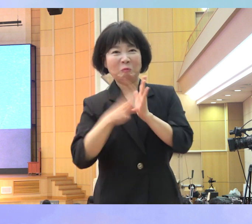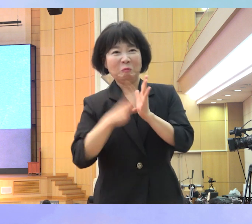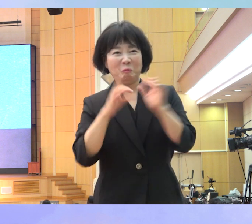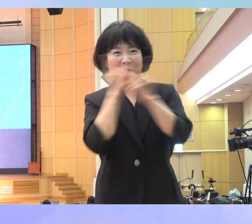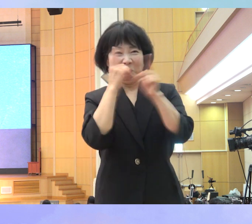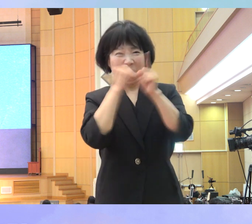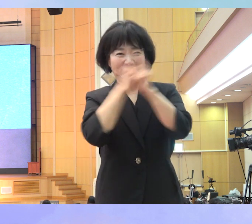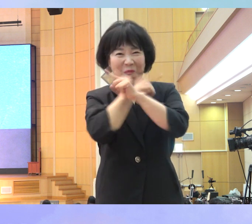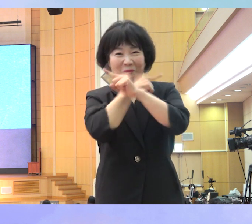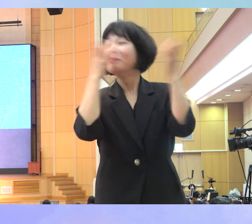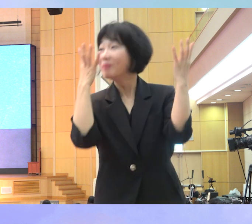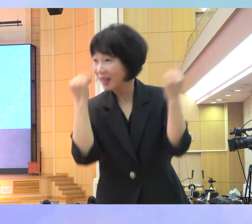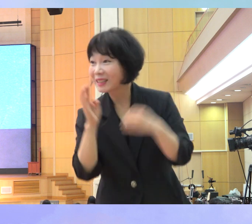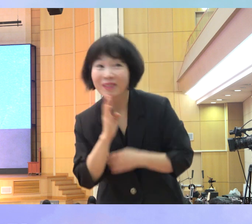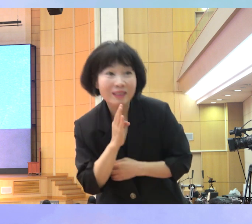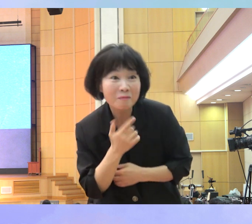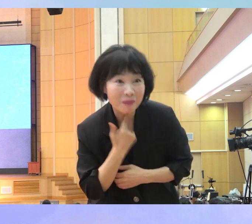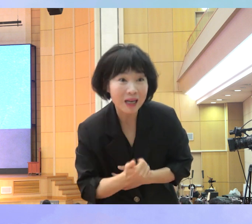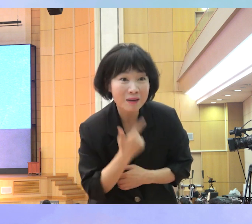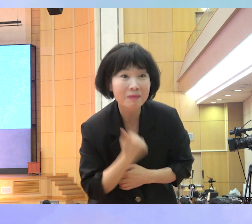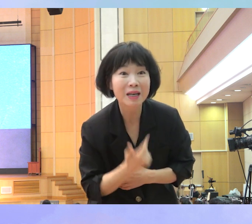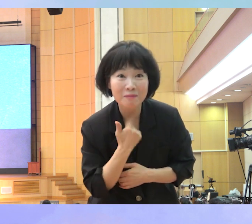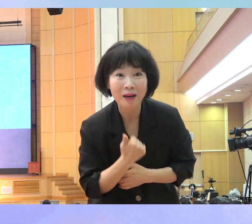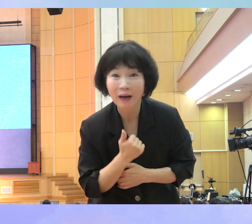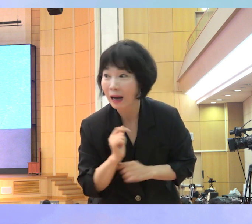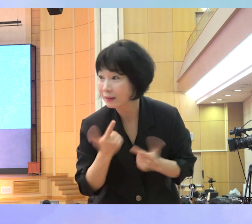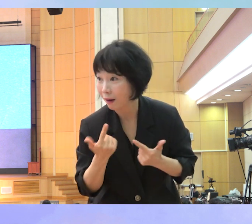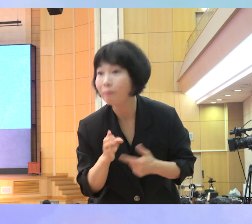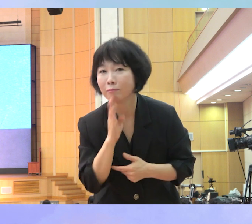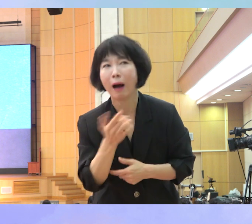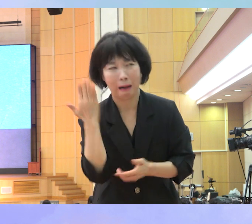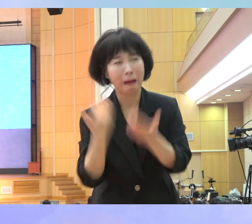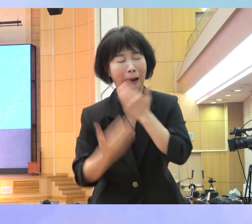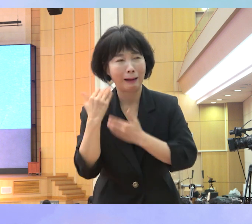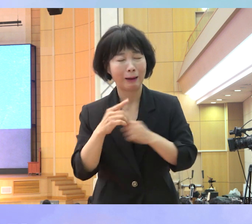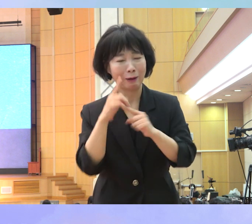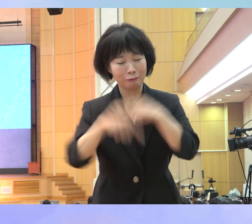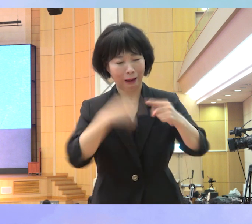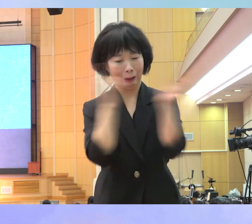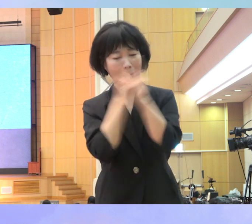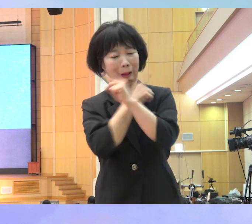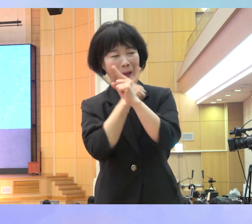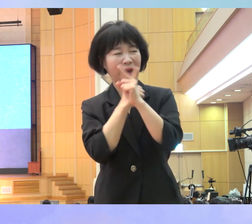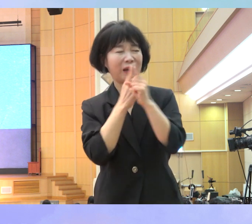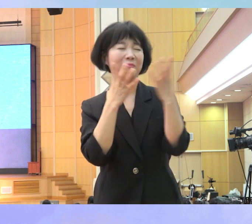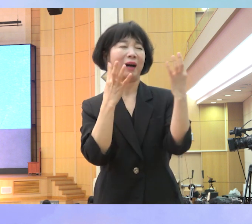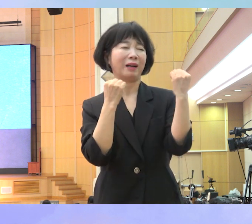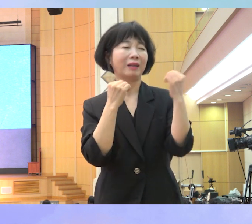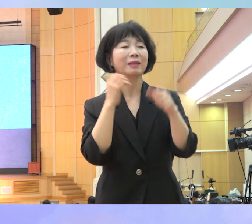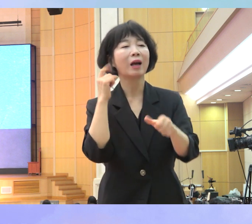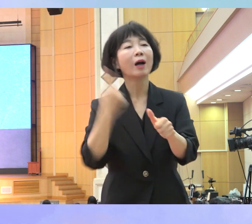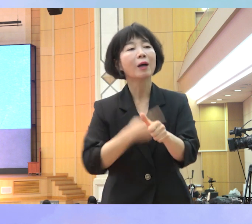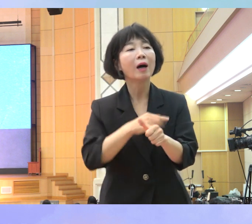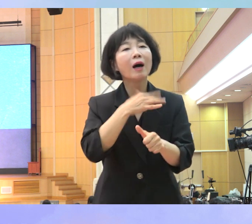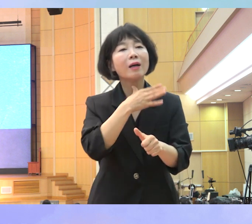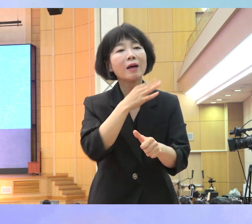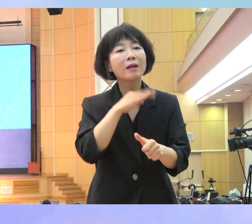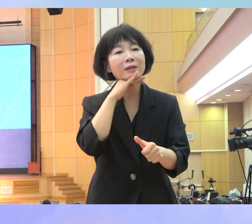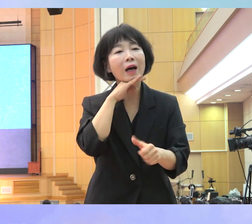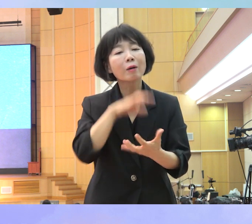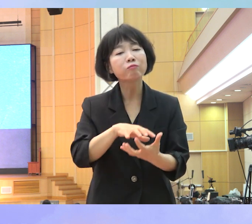배우는 거예요. 그런데 그 아이가 자라나고 배우고 깨닫고 그렇게 어른이 되면 이제는 어떤 언어를 많이